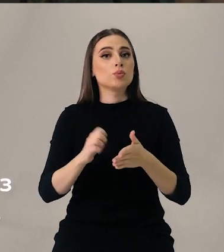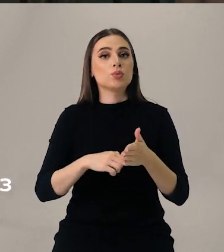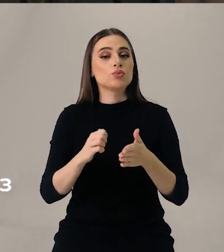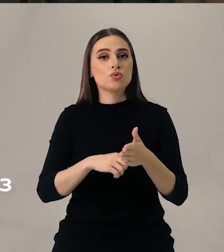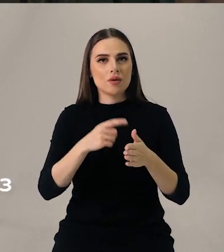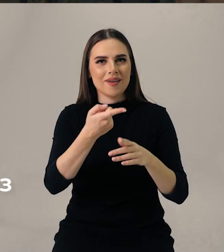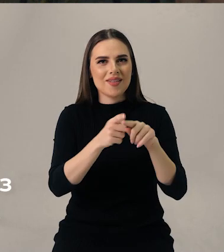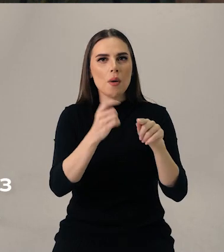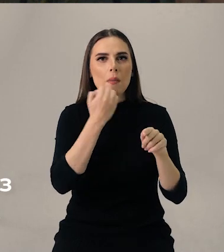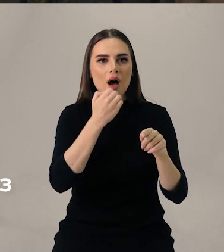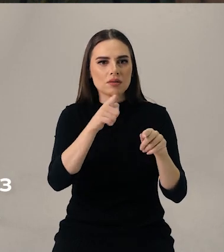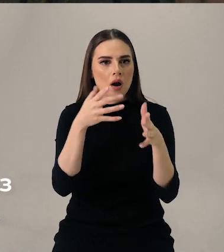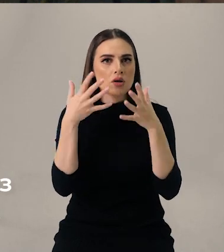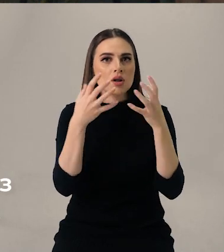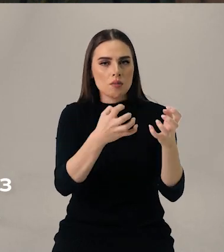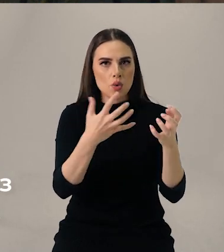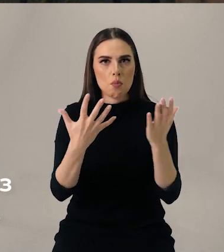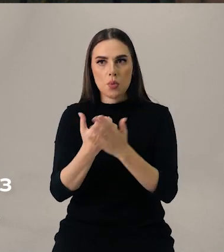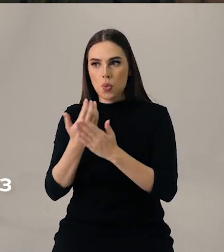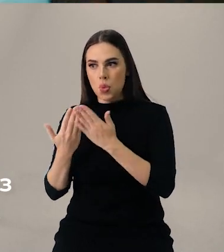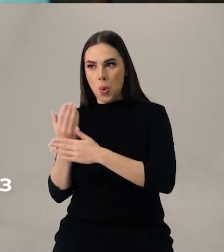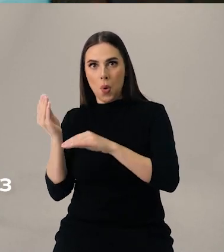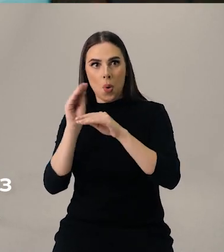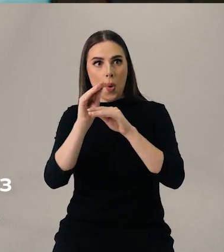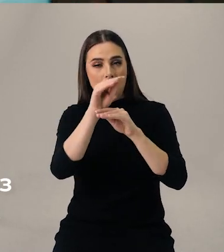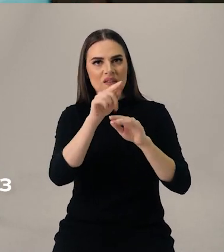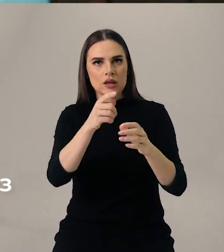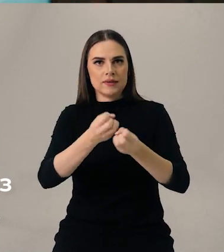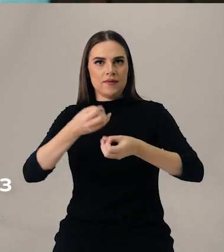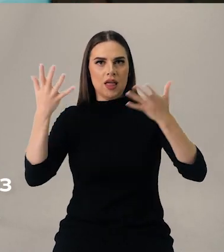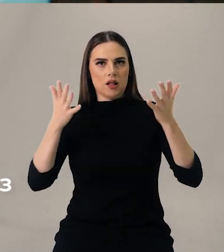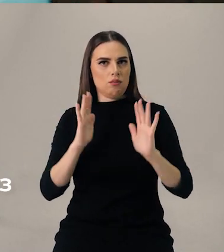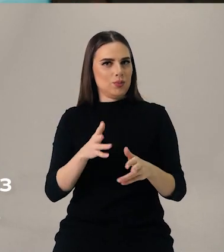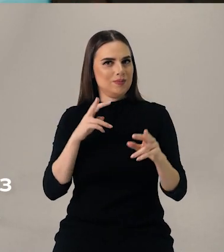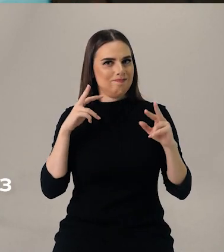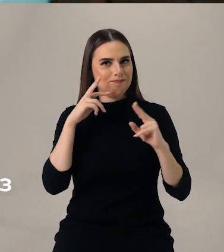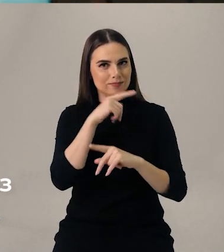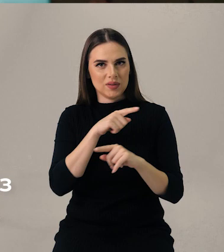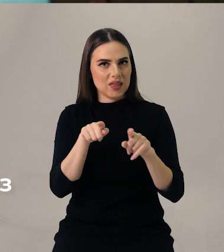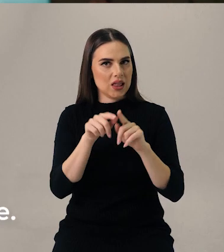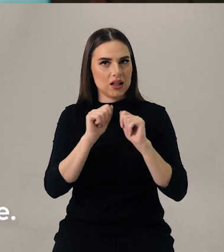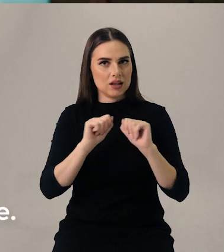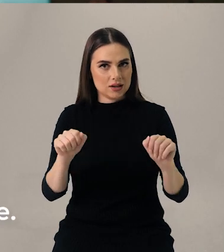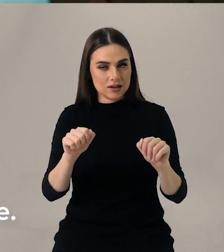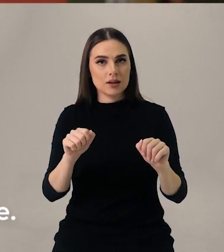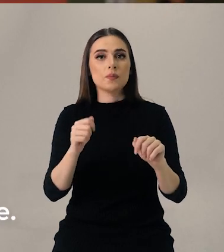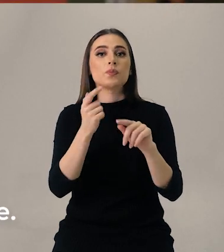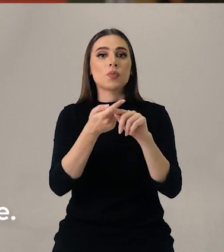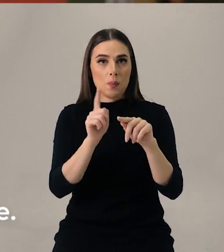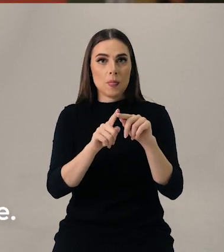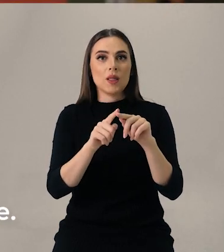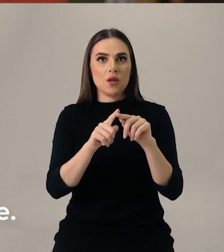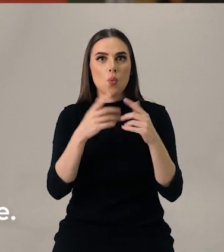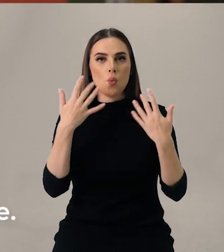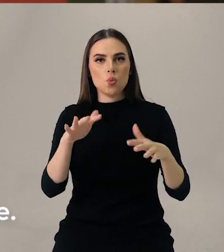Этот материал со временем темнеет. Поэтому через несколько лет свежие слои будут светлее старых. Из-за этого и без